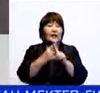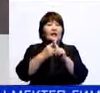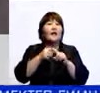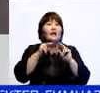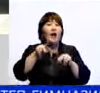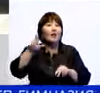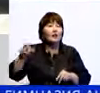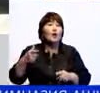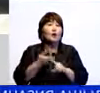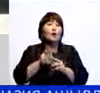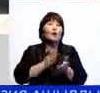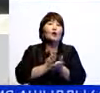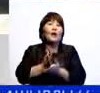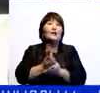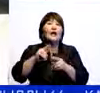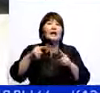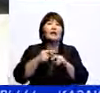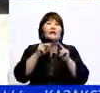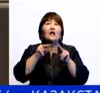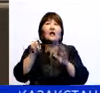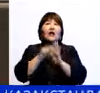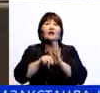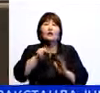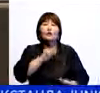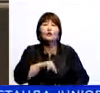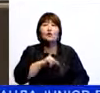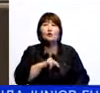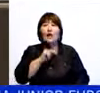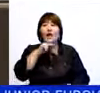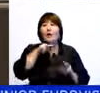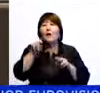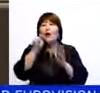қадағалаушылар. Бұл бағытта техникалық қадағалау жұмыстарынан бақылау күшейтілді.